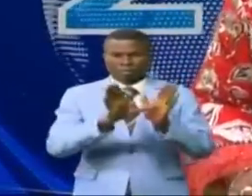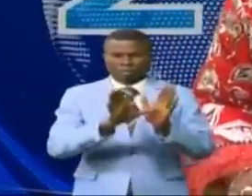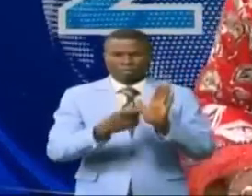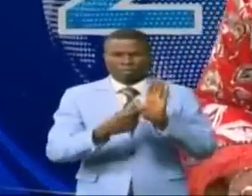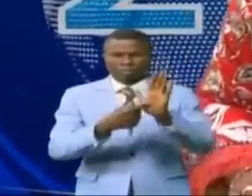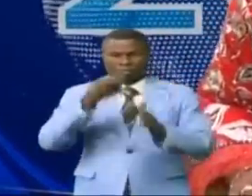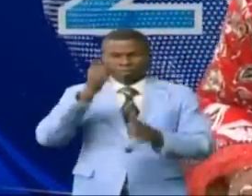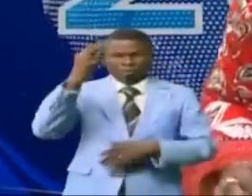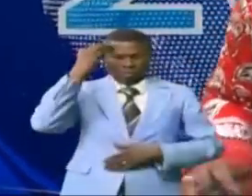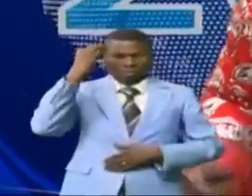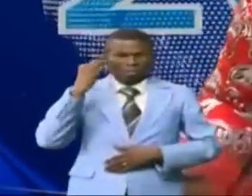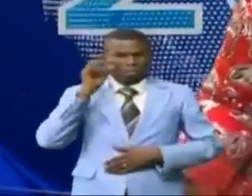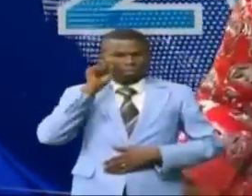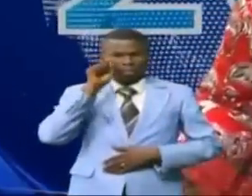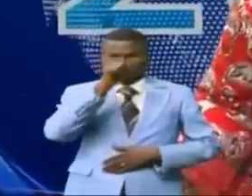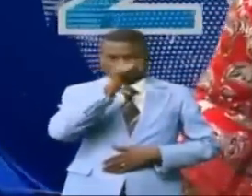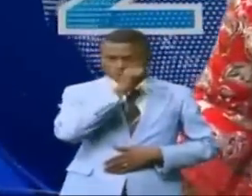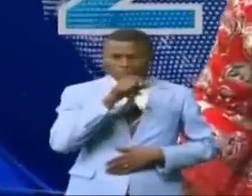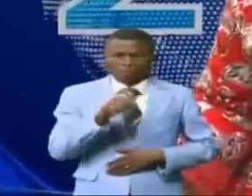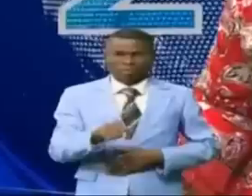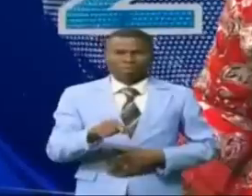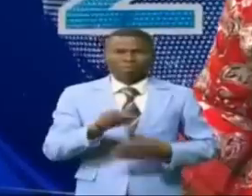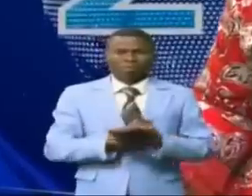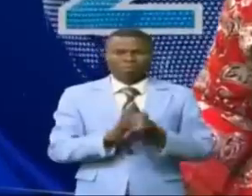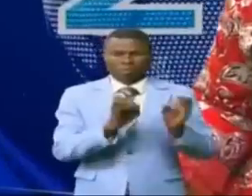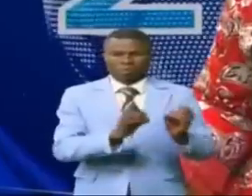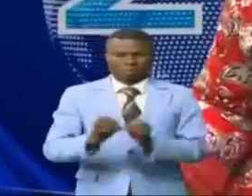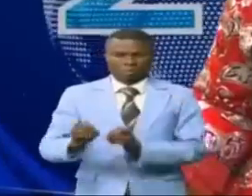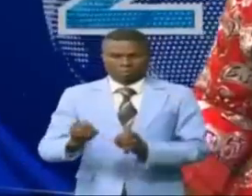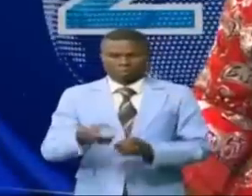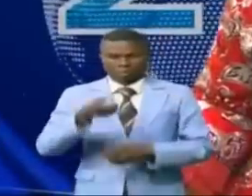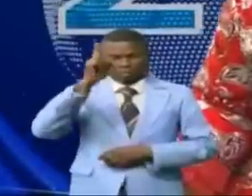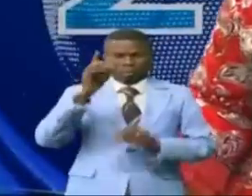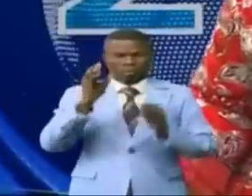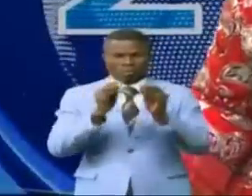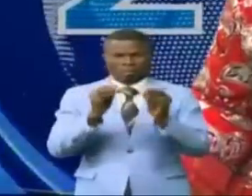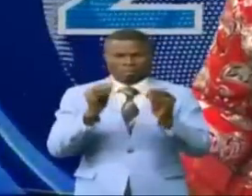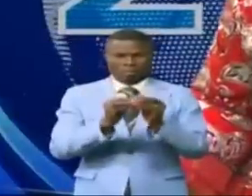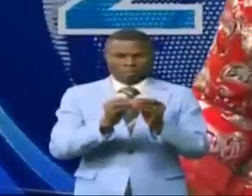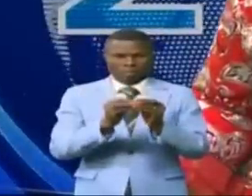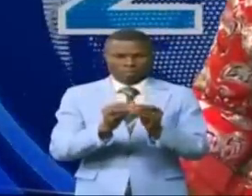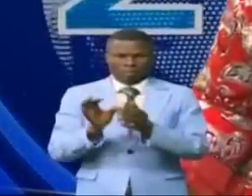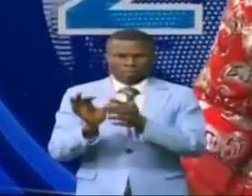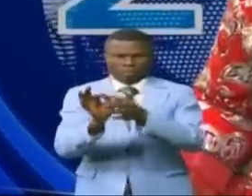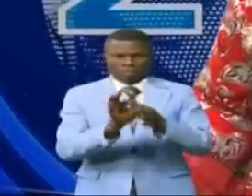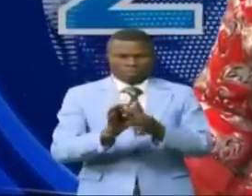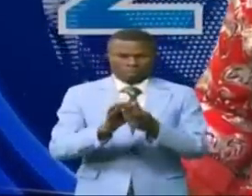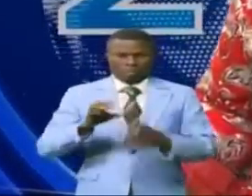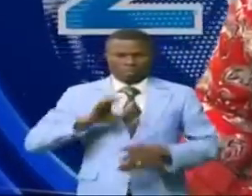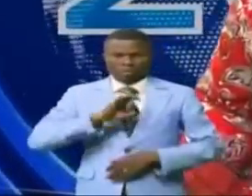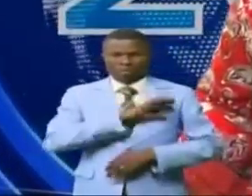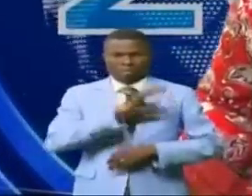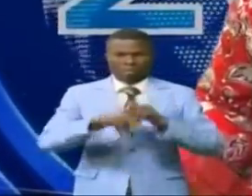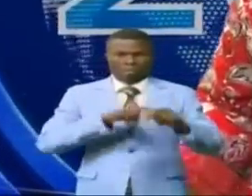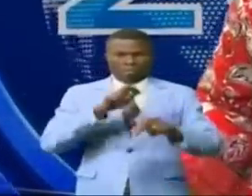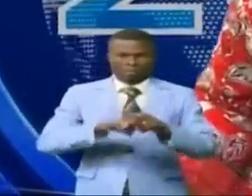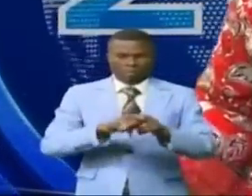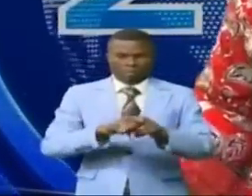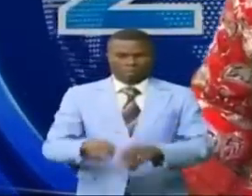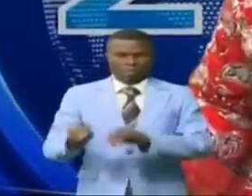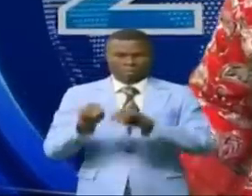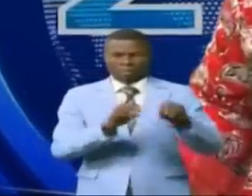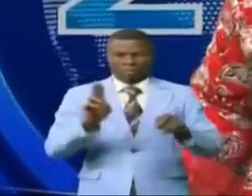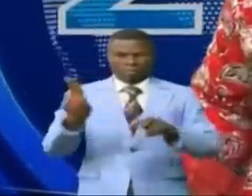le Premier ministre Jean-Michel Samalou Kondé a présidé la première réunion de coordination du Comité national de la mise en